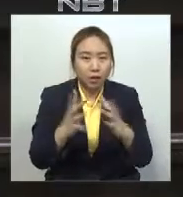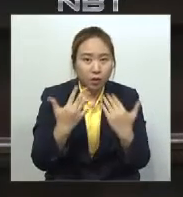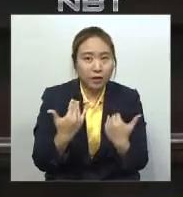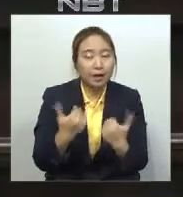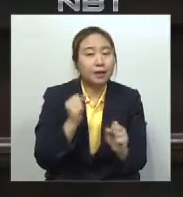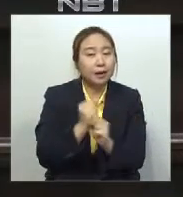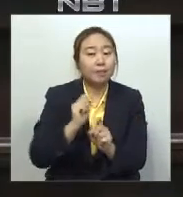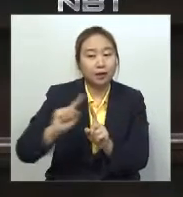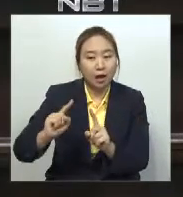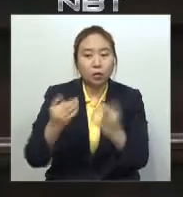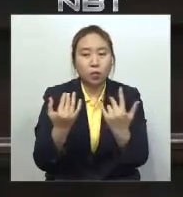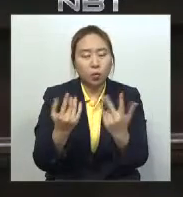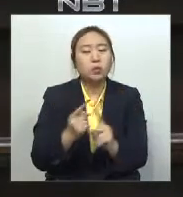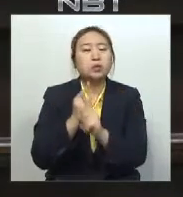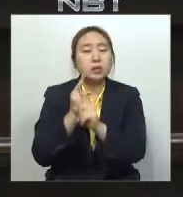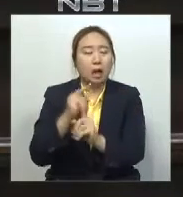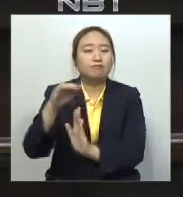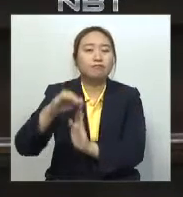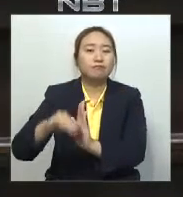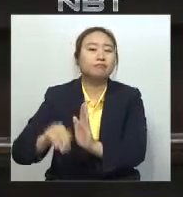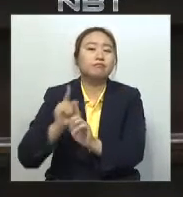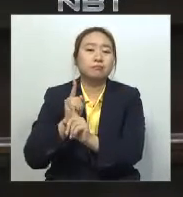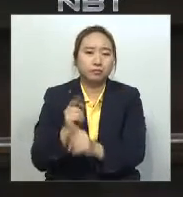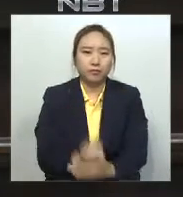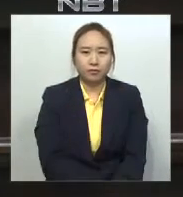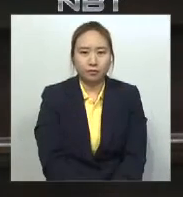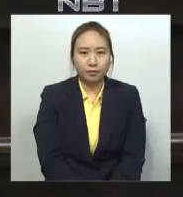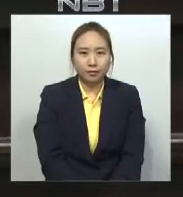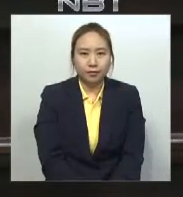คดีก็คงต้องว่าไปในเรื่องของคดีนะคะค่ะ